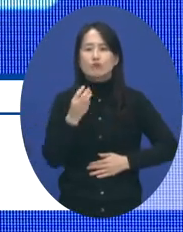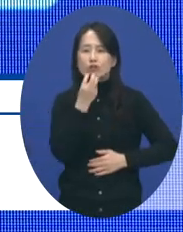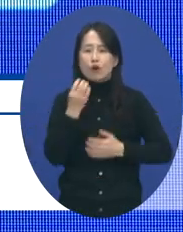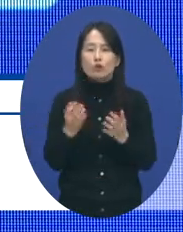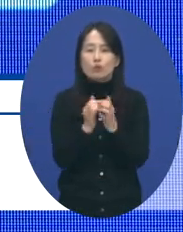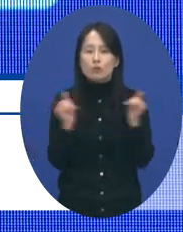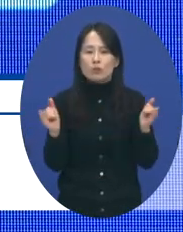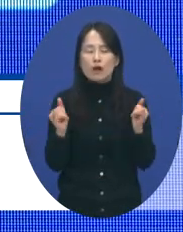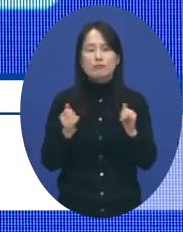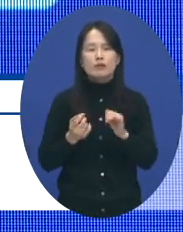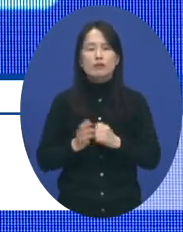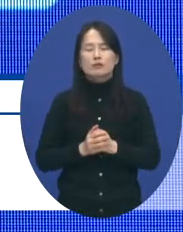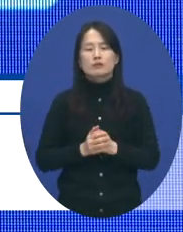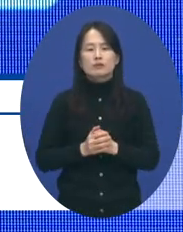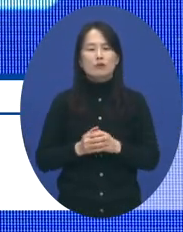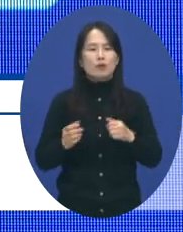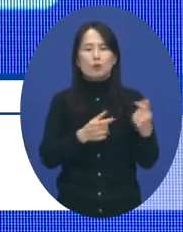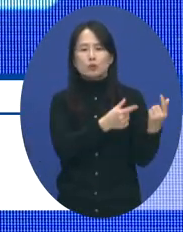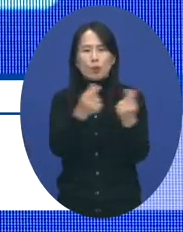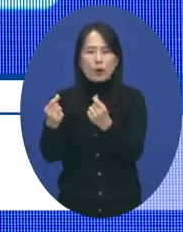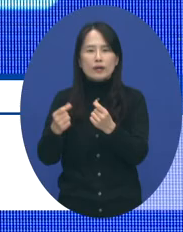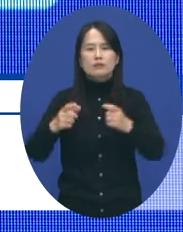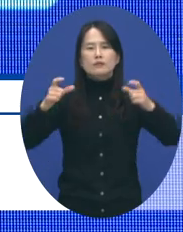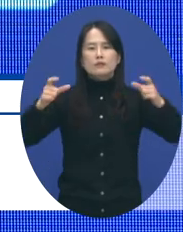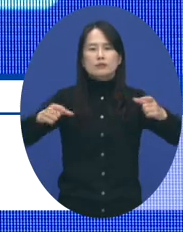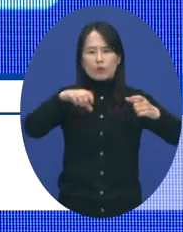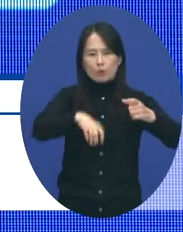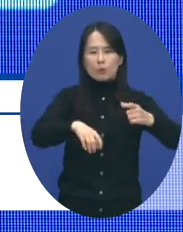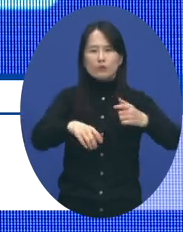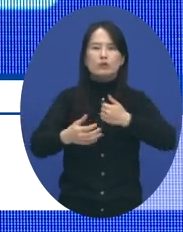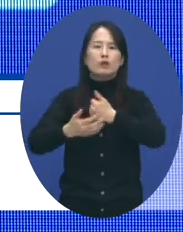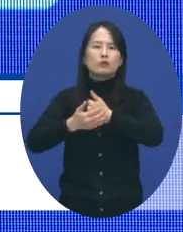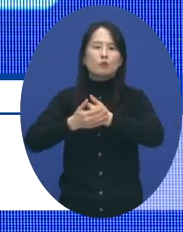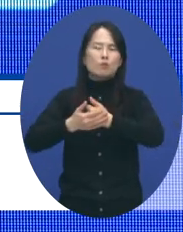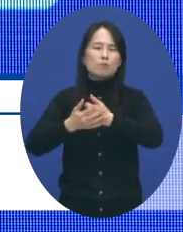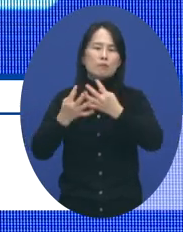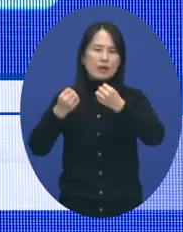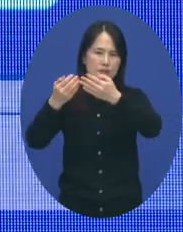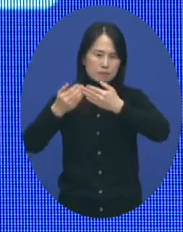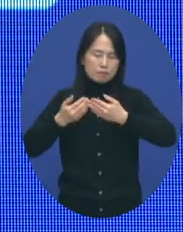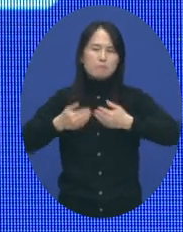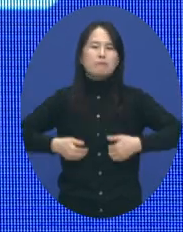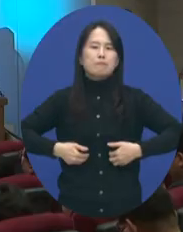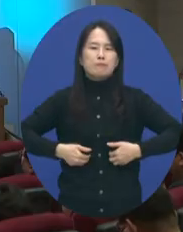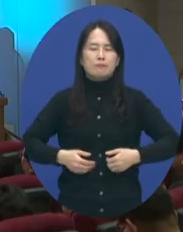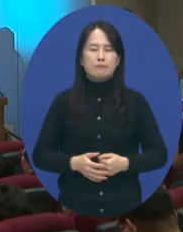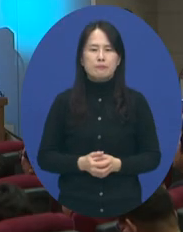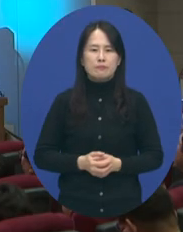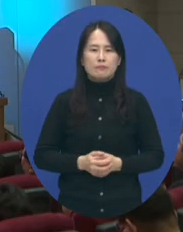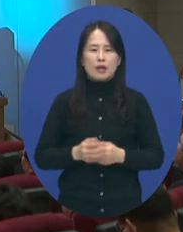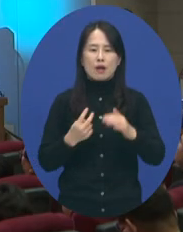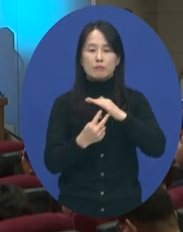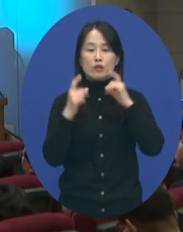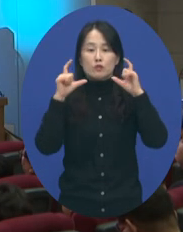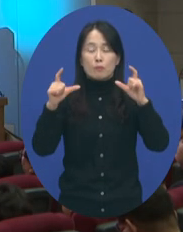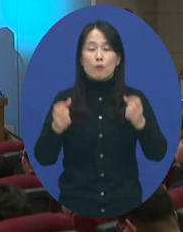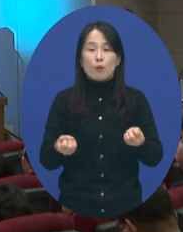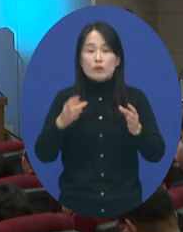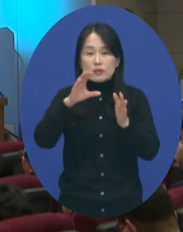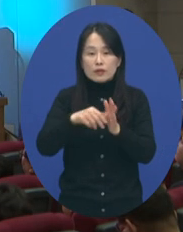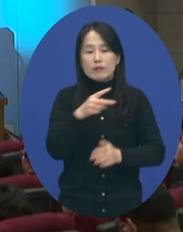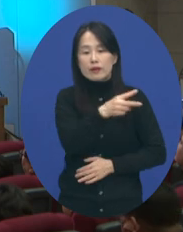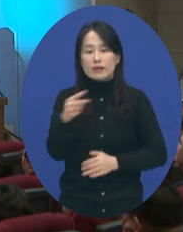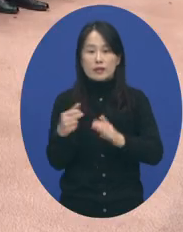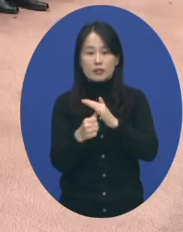우리 도민들은 소외되지 않고 그 지역에서 도의 혜택을 많이 받고 비전 선포식에는 양당